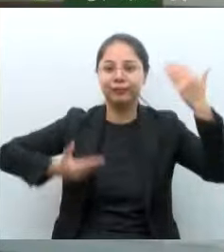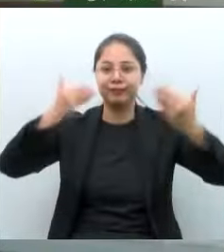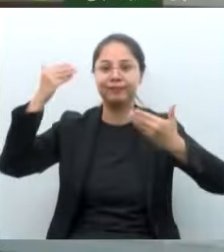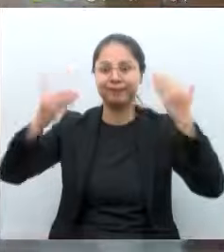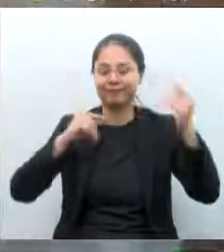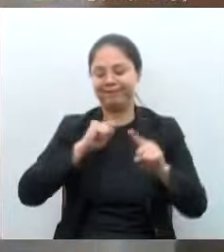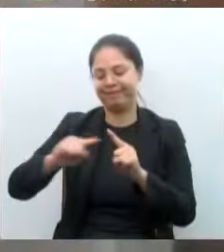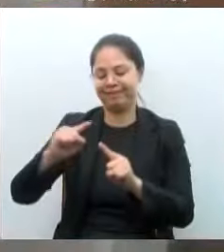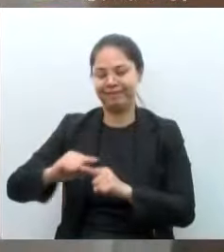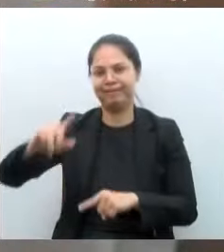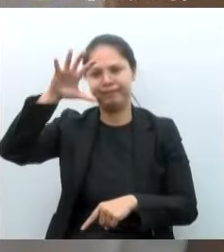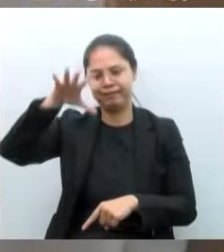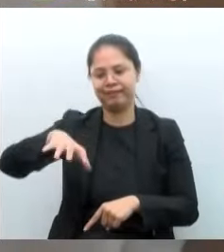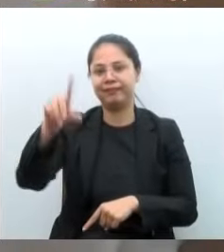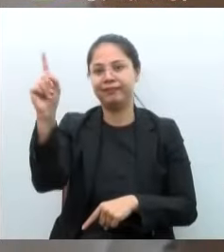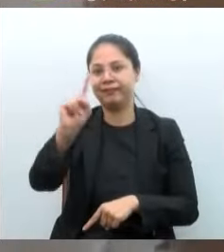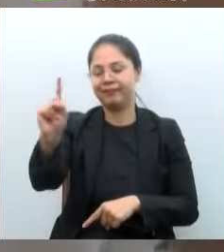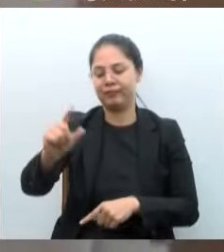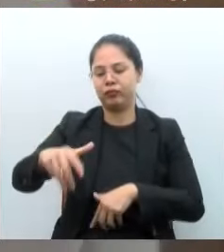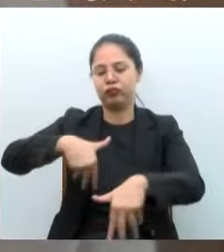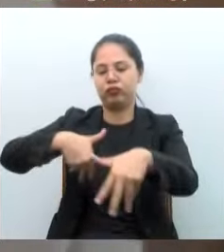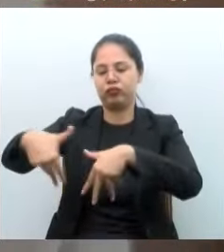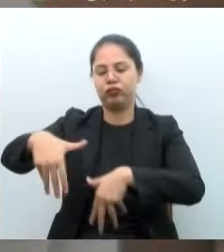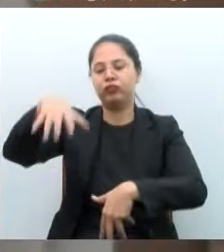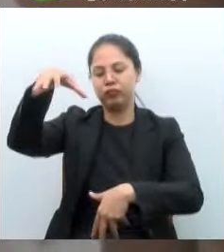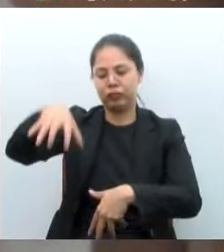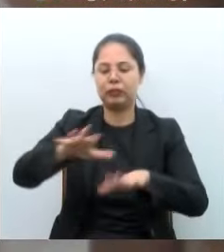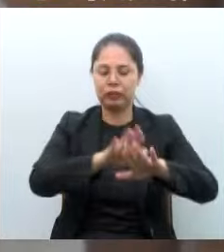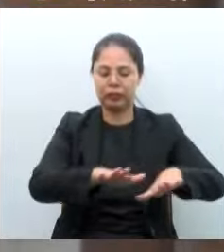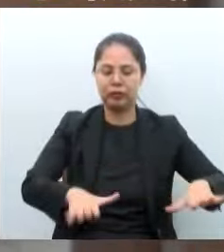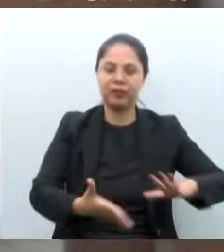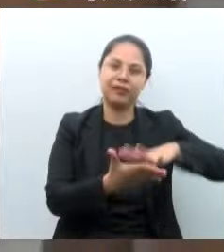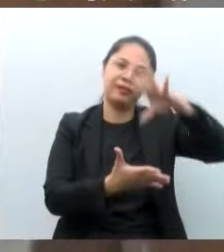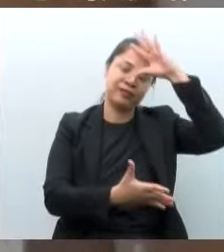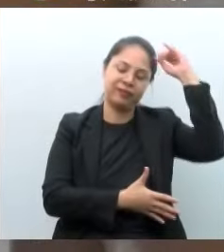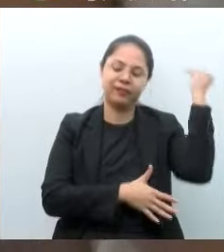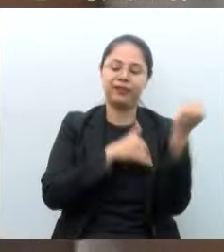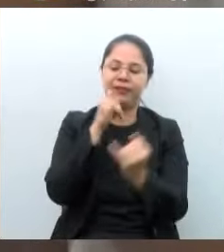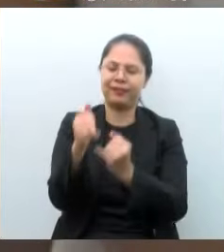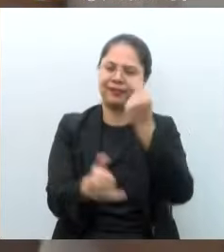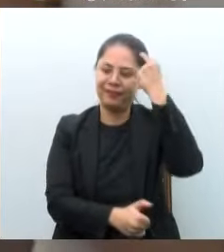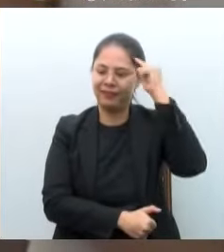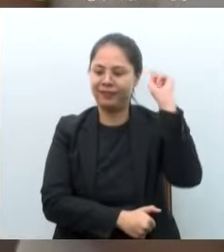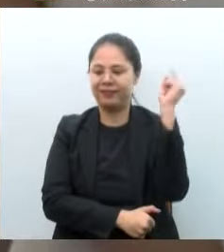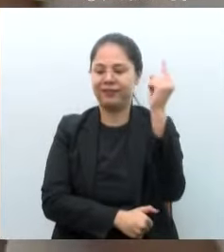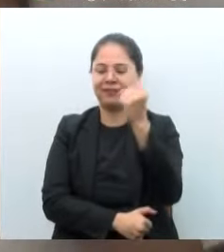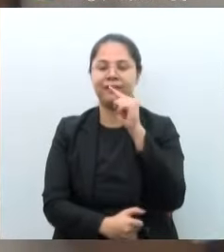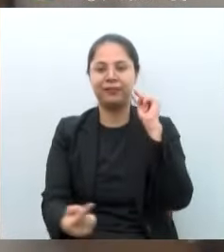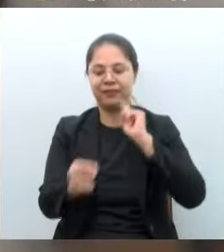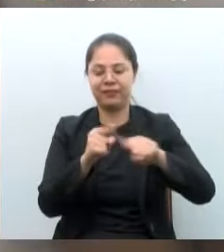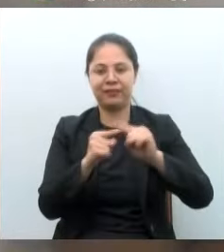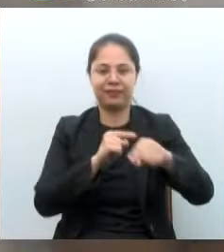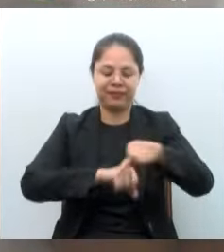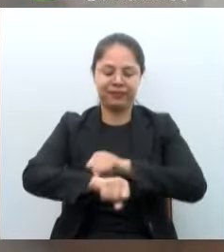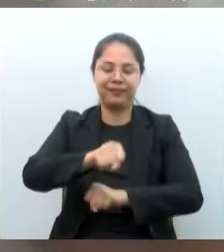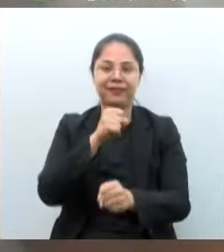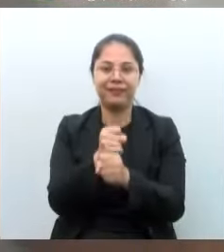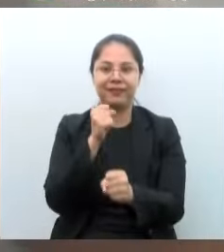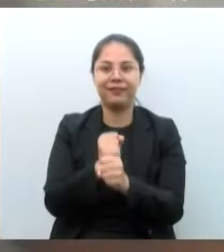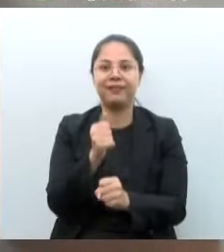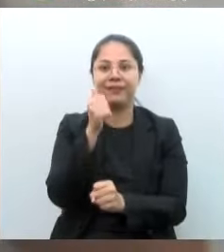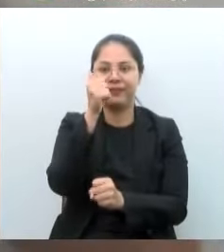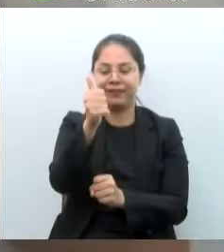แหล่งเรียนรู้ของท้องถิ่นในครั้งนี้ส่งผลให้นักเรียนของเรามีทักษะในการคิดสร้างสรรค์ได้ลงมือปฏิบัติด้วยตนเ